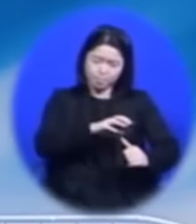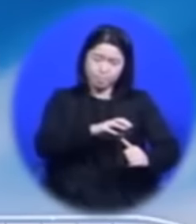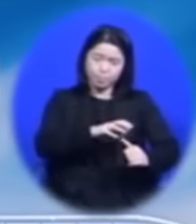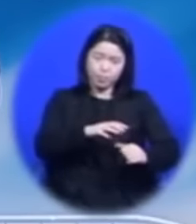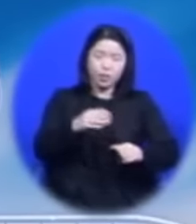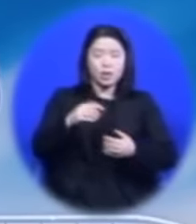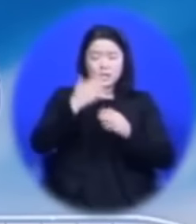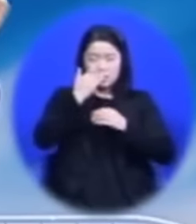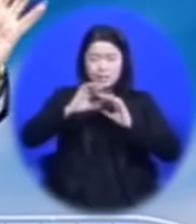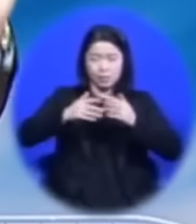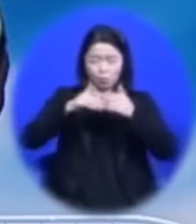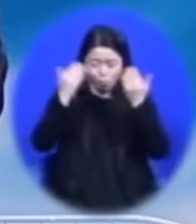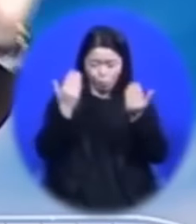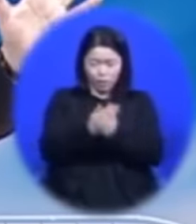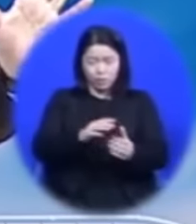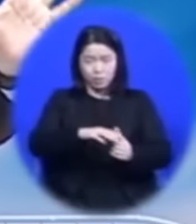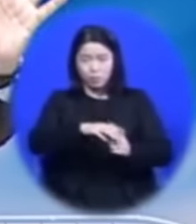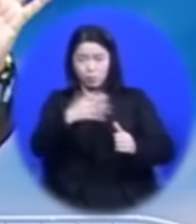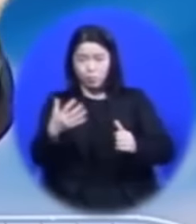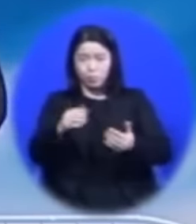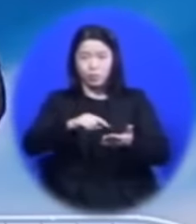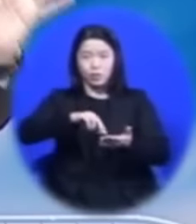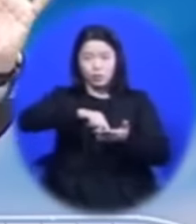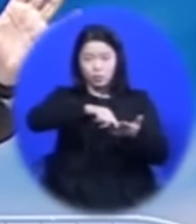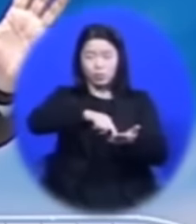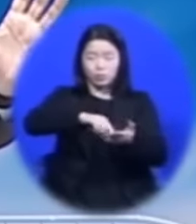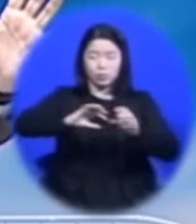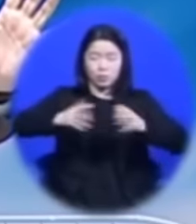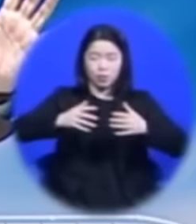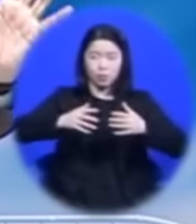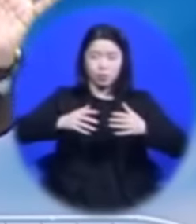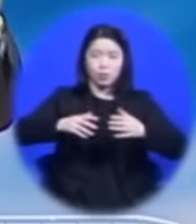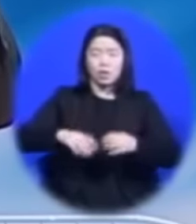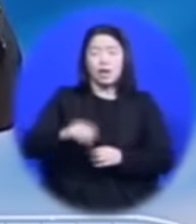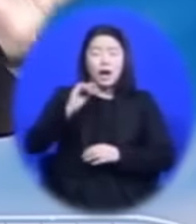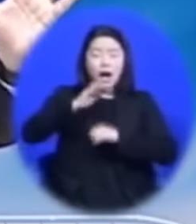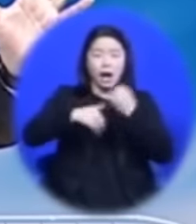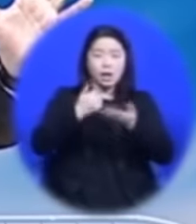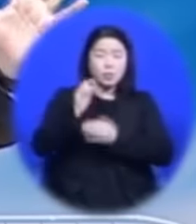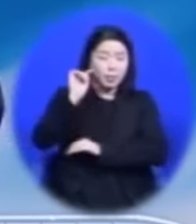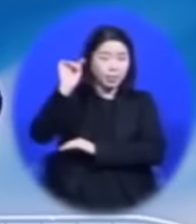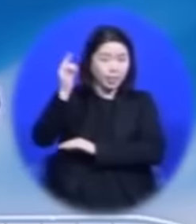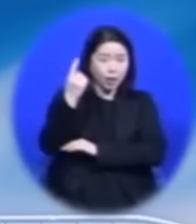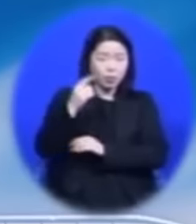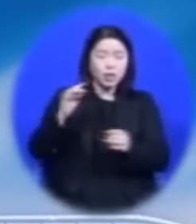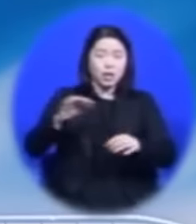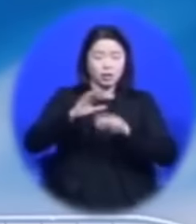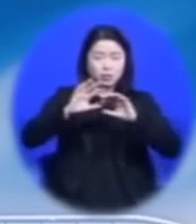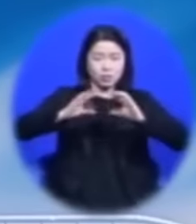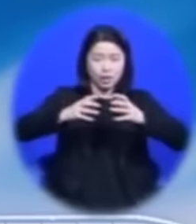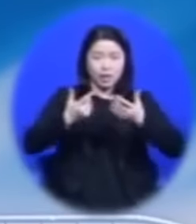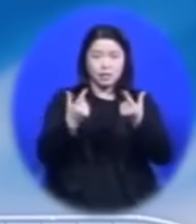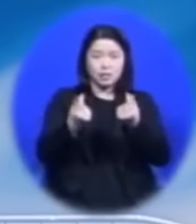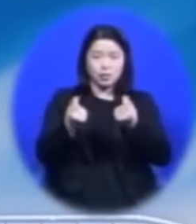완전히 독립을 하고 하나님의 영광이 다윗 왕국처럼 다시 회복될 것을 다 기다리고